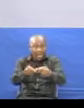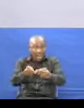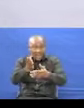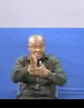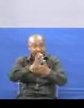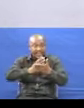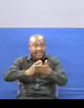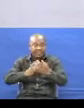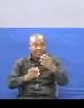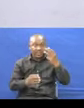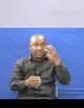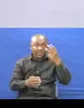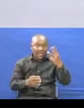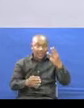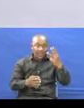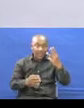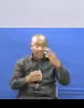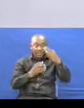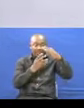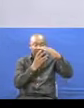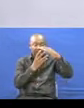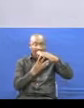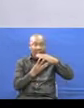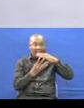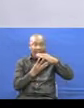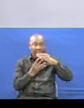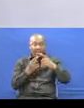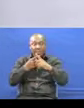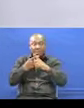4 ujumlishe robo 3 ujumlishe robo,